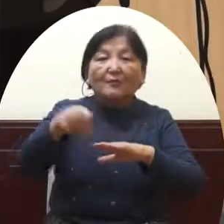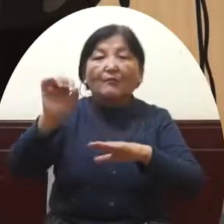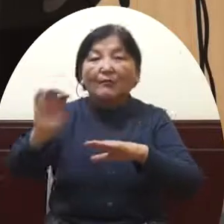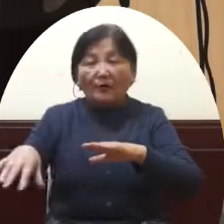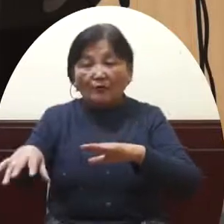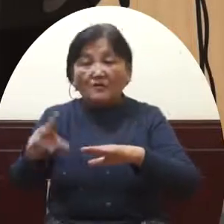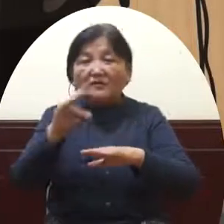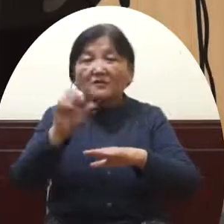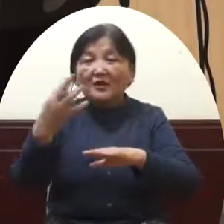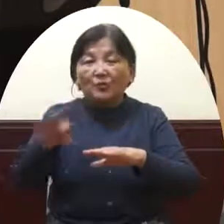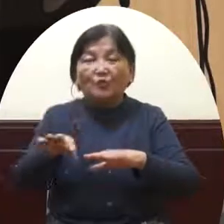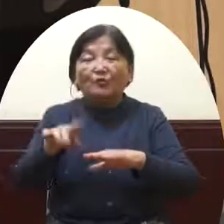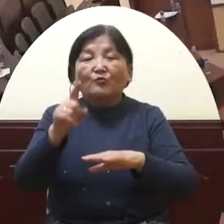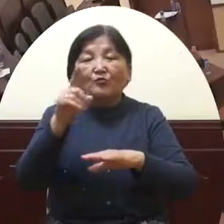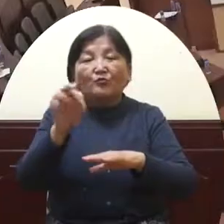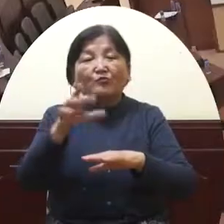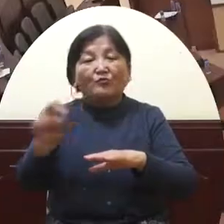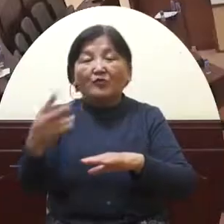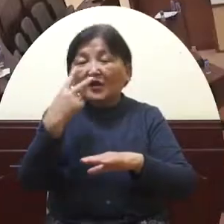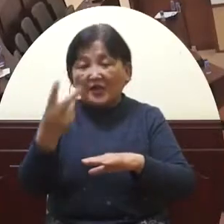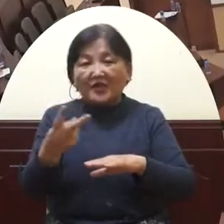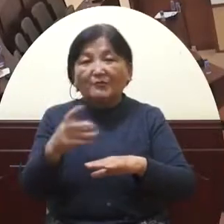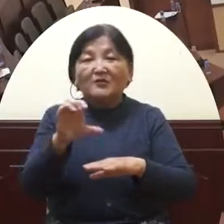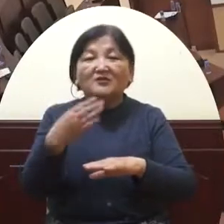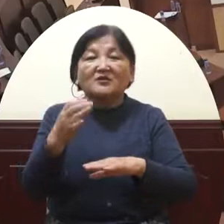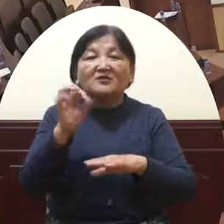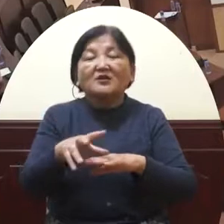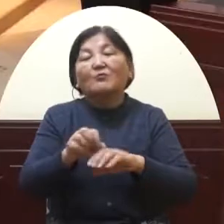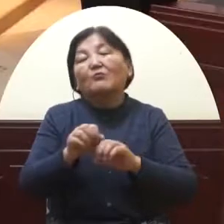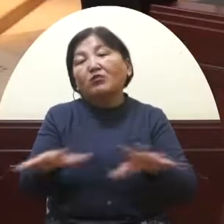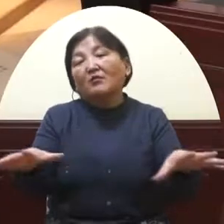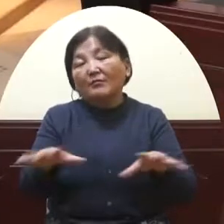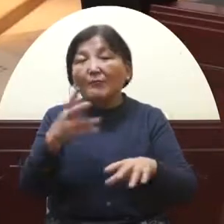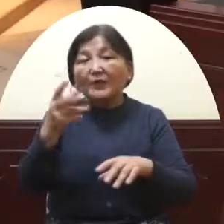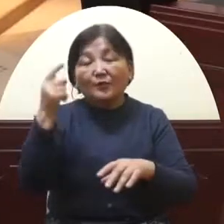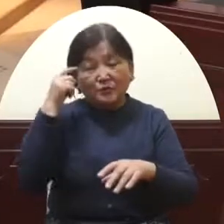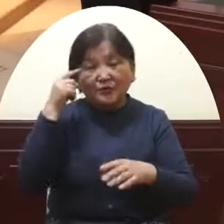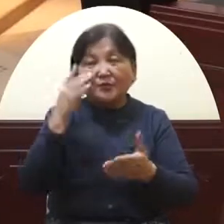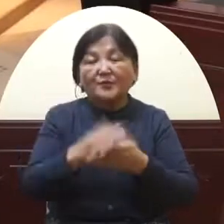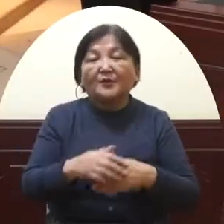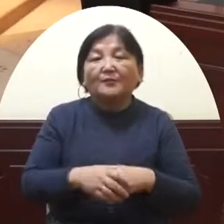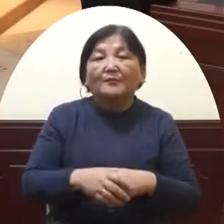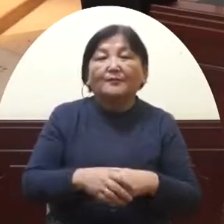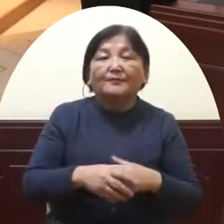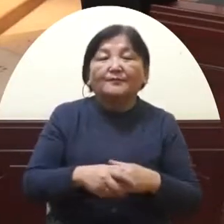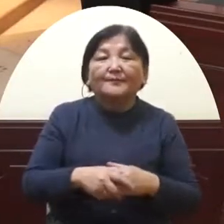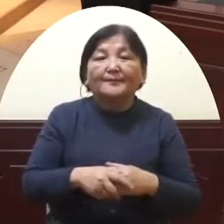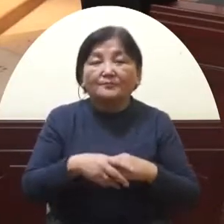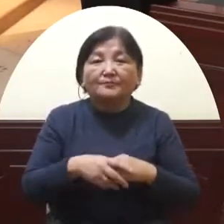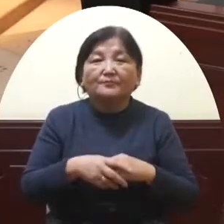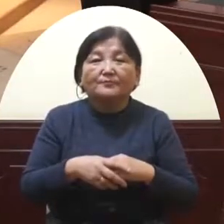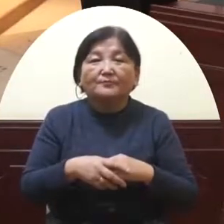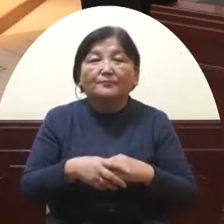нэр систем чинь задарнаа л гэж харж байна. Хүний эрхийг хангаж хамгаалах үнсээ тогтолцоо бол Монгол улсын бүх төрлийн засгийн байгууллагууд олцоод байгаа тийм